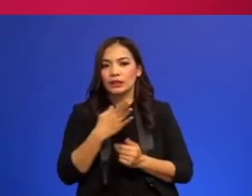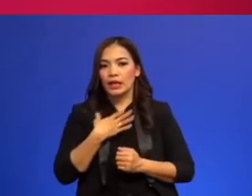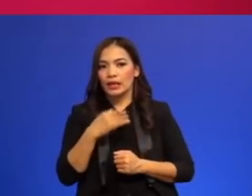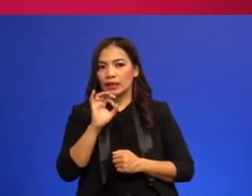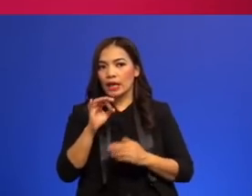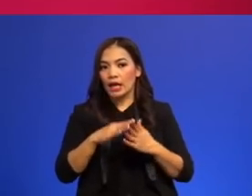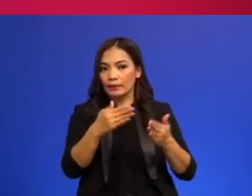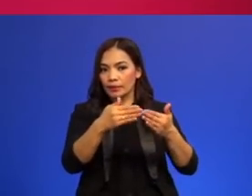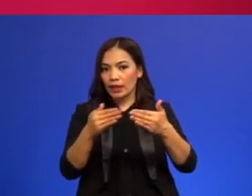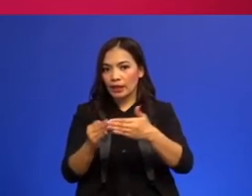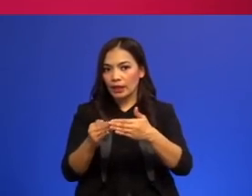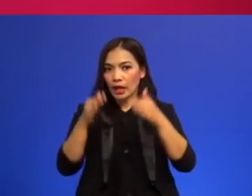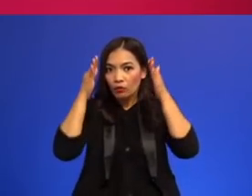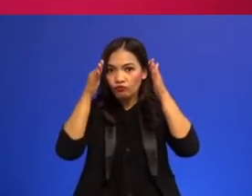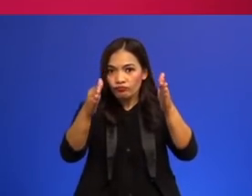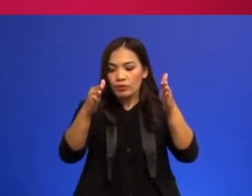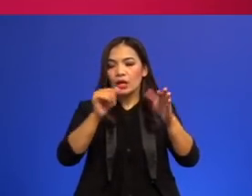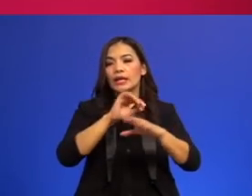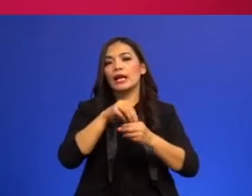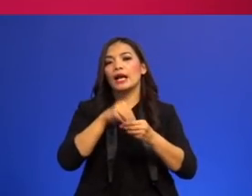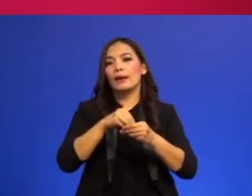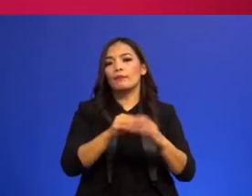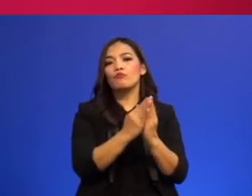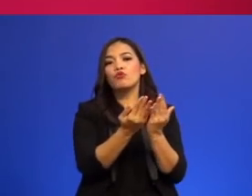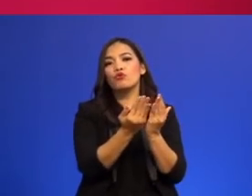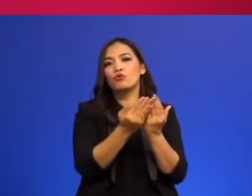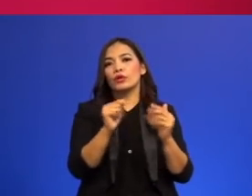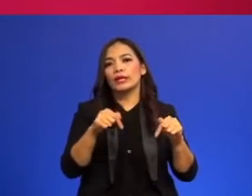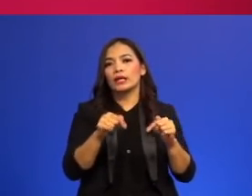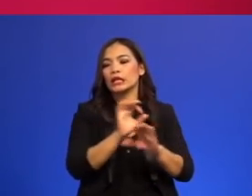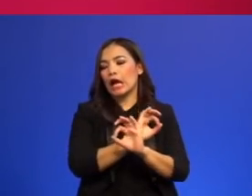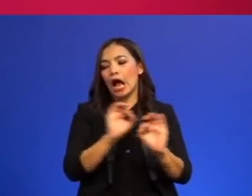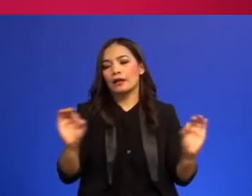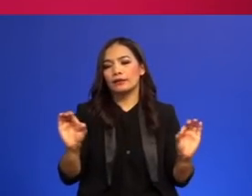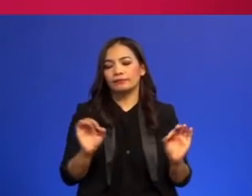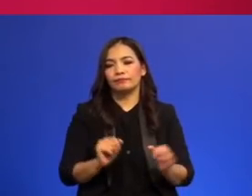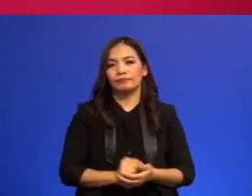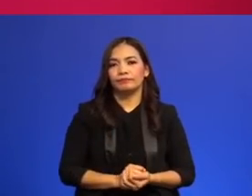ada di dalam buku atau googling manapun. Cari saja kalau ada.